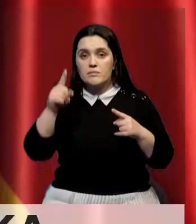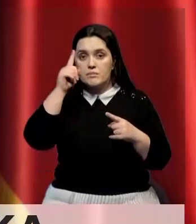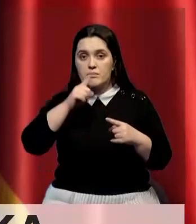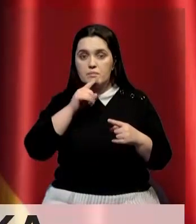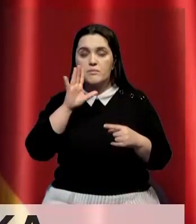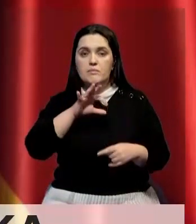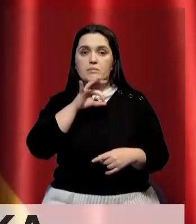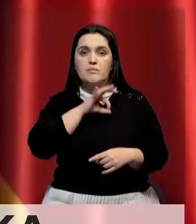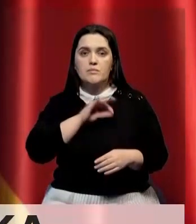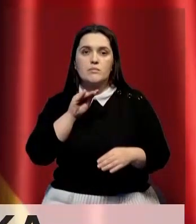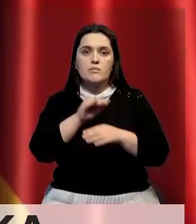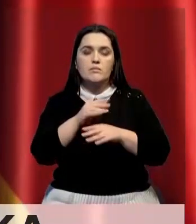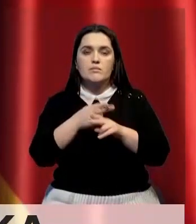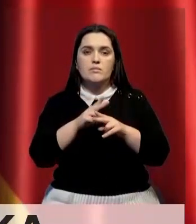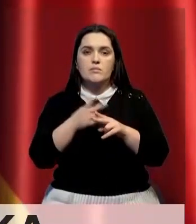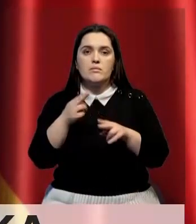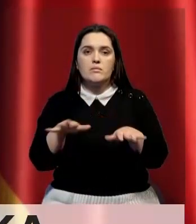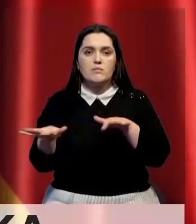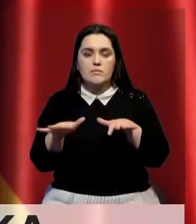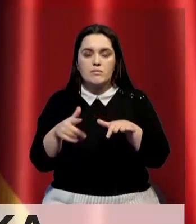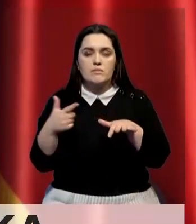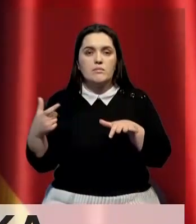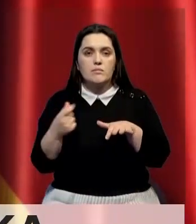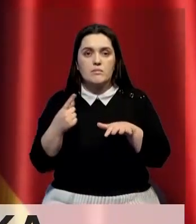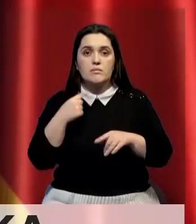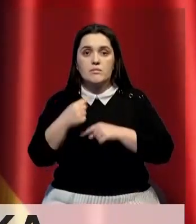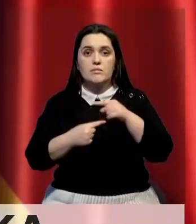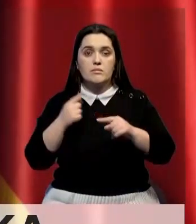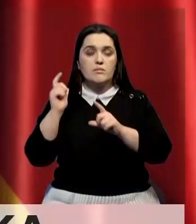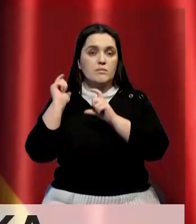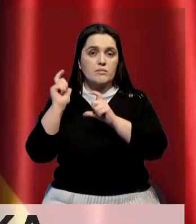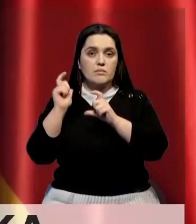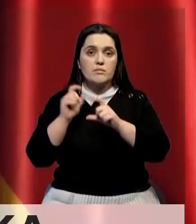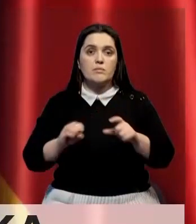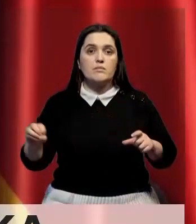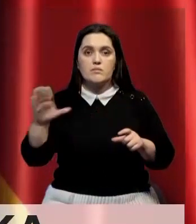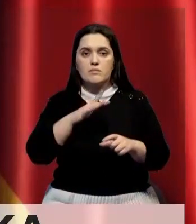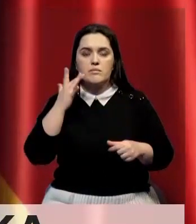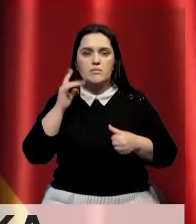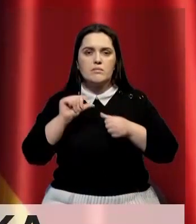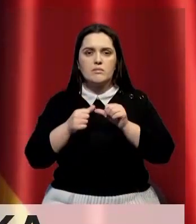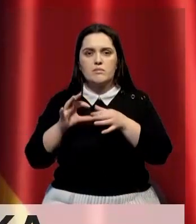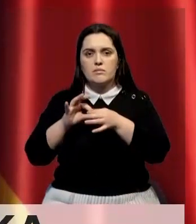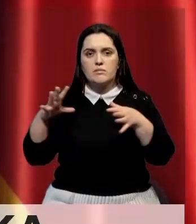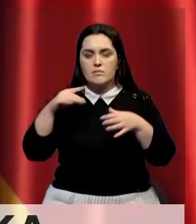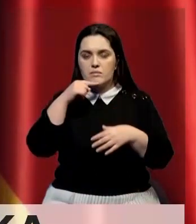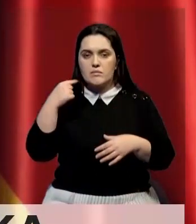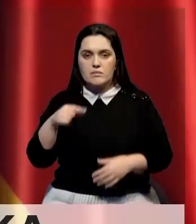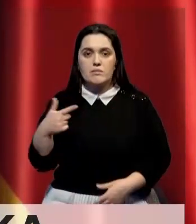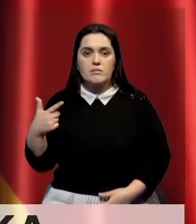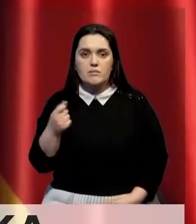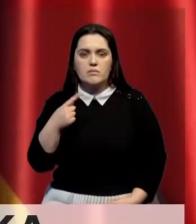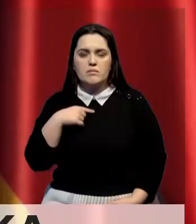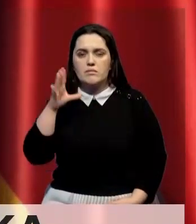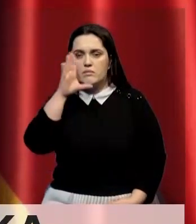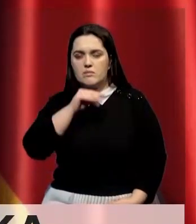введены в эксплуатацию дополнительные терминалы для сжиженного природного газа. Этим мы делаем нашу страну и Европу навсегда независимыми от российского газа. Мы переживем